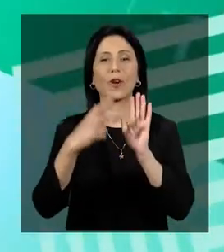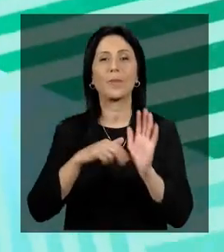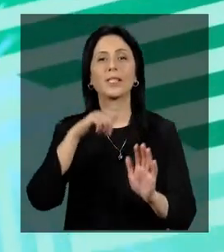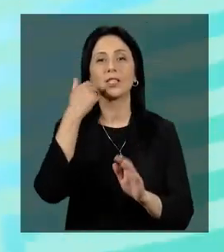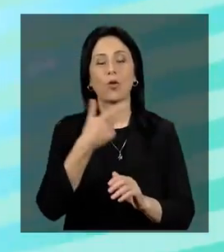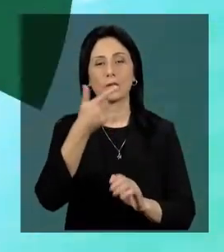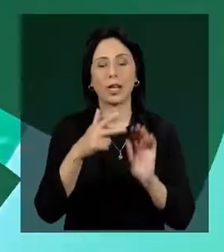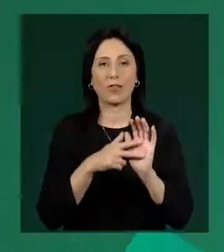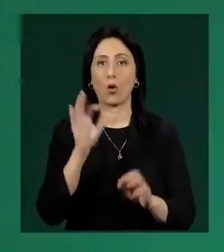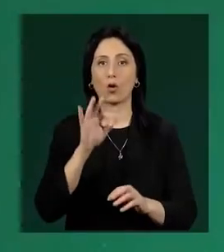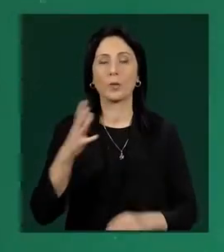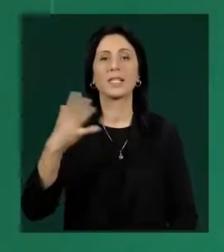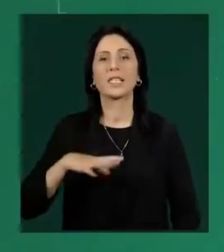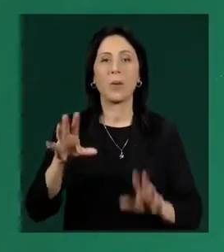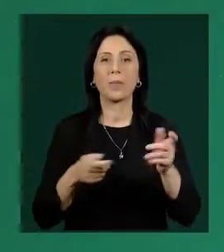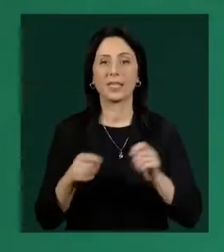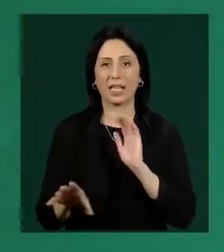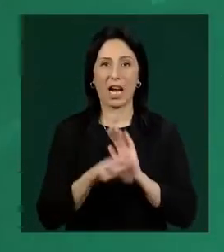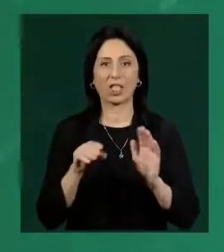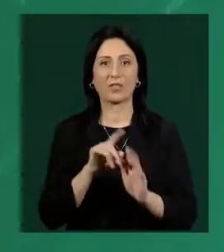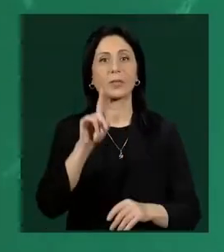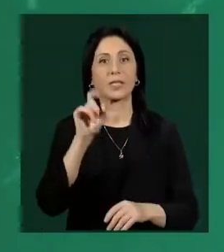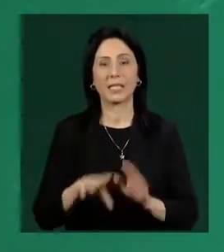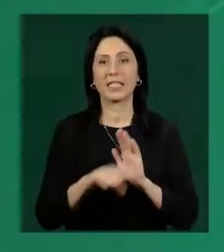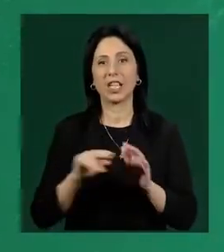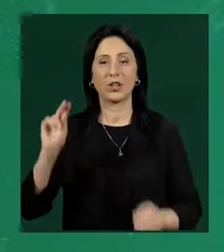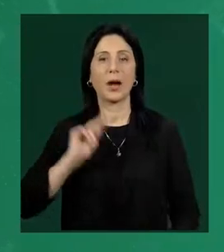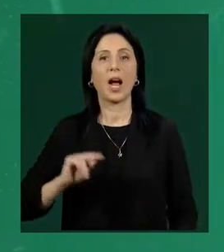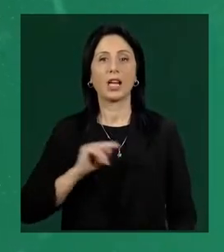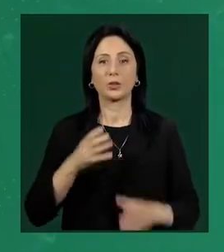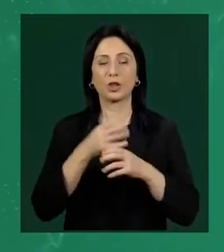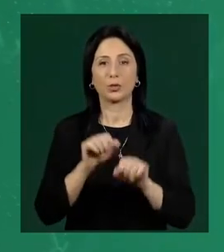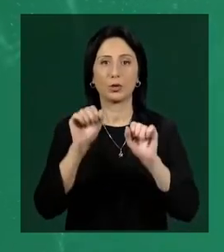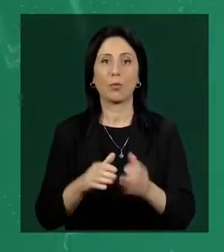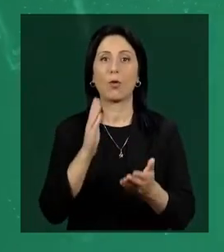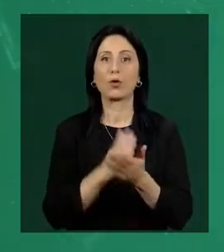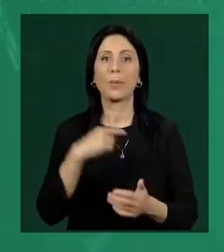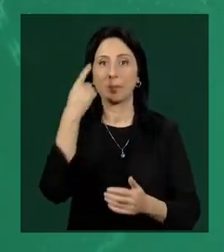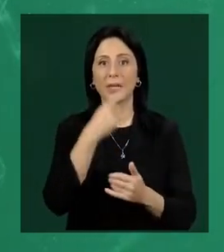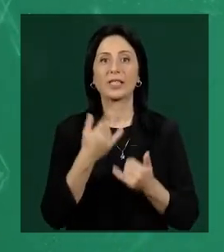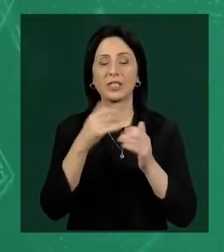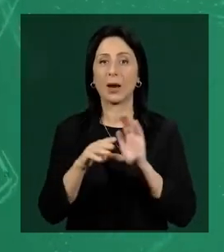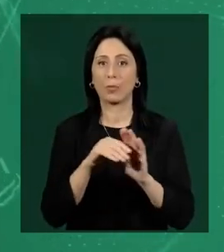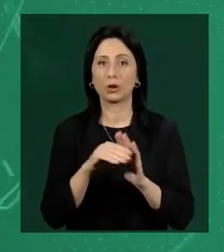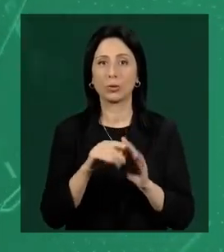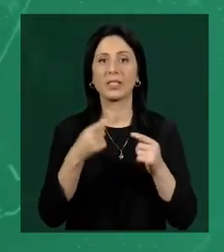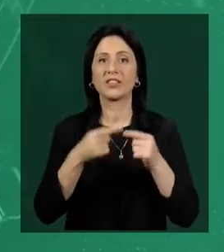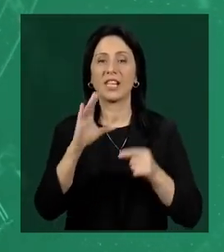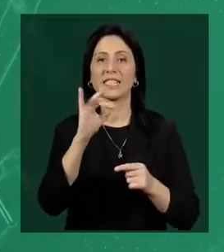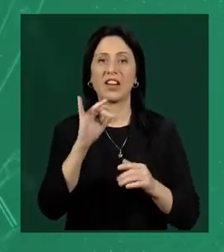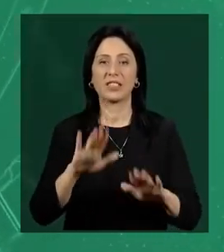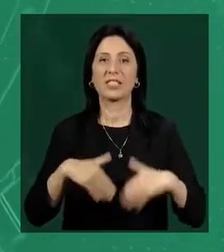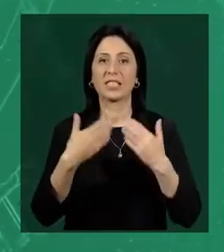2018 թվականի հոկտեմբերի 28-ի Վրաստանի նախագահական ընտրությունների համար ընտրական վարչակազմը սահմանափակ կարողություններ ունեցող ընտրողներին առաջարկում է